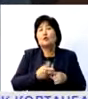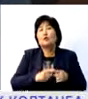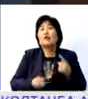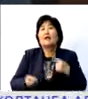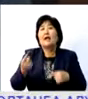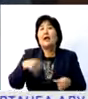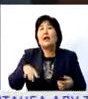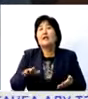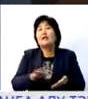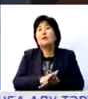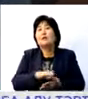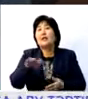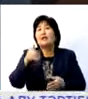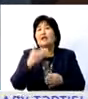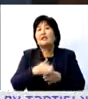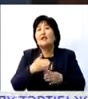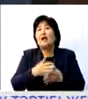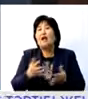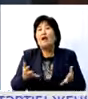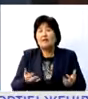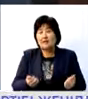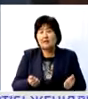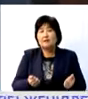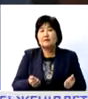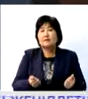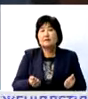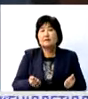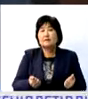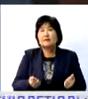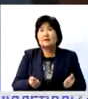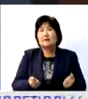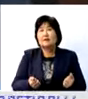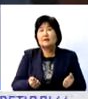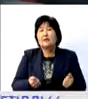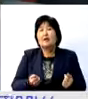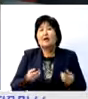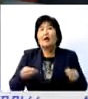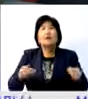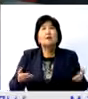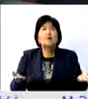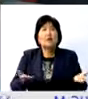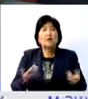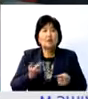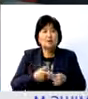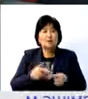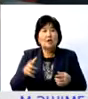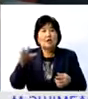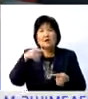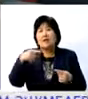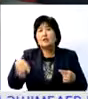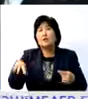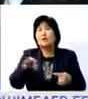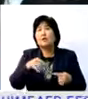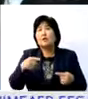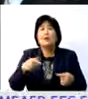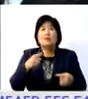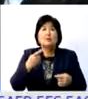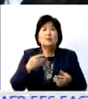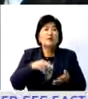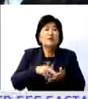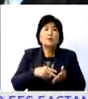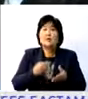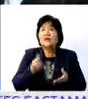қайтарымсыз несе алатын адам шықпай ма? Қалай сонда? Оны ала алмай жүр ғой басқа болды ол көпті. Бірнеше жобасын